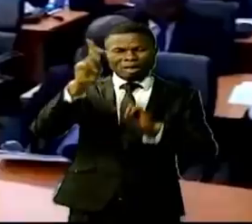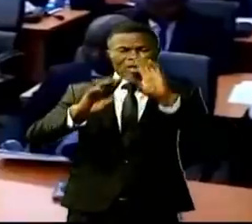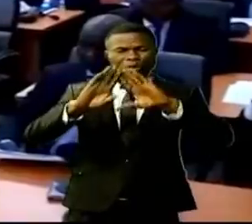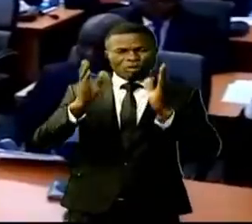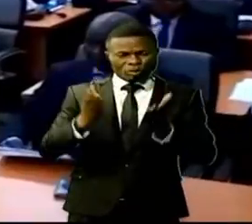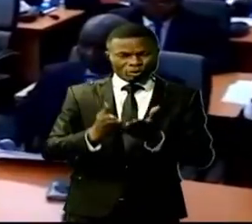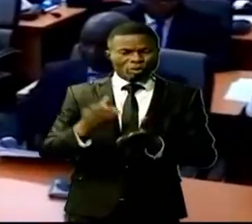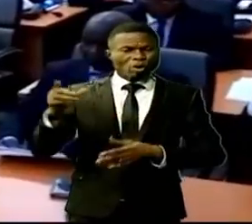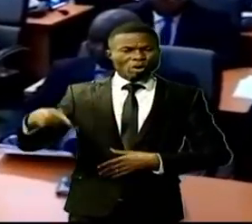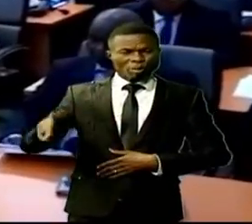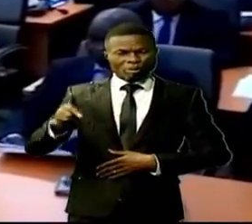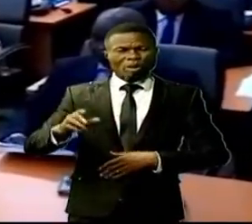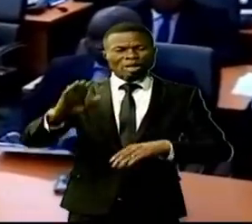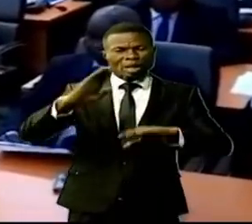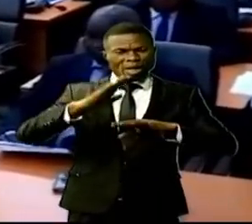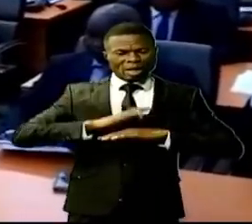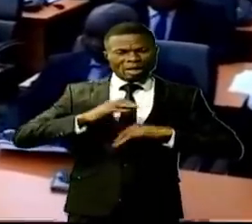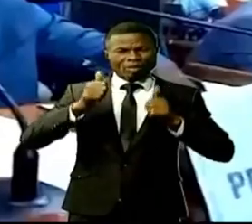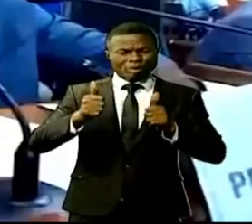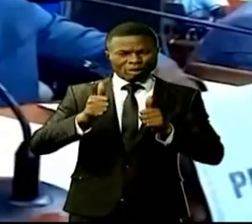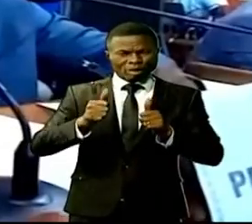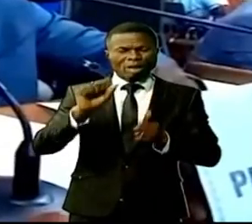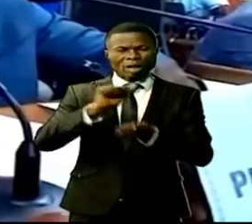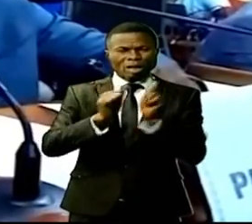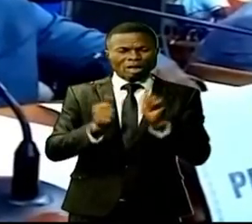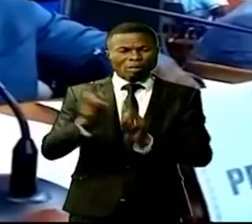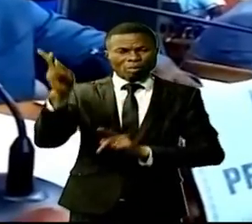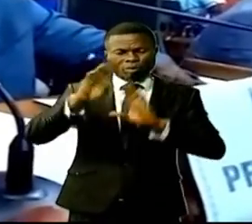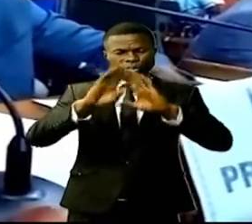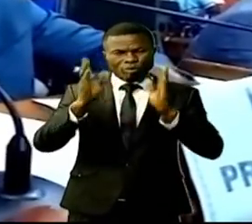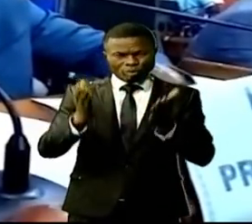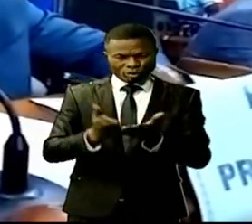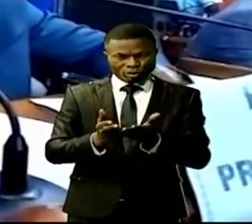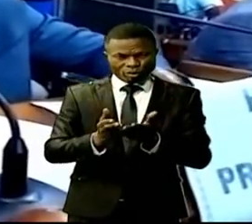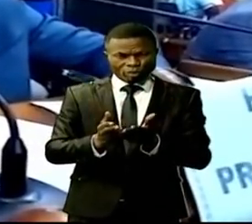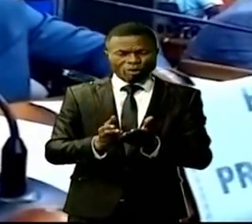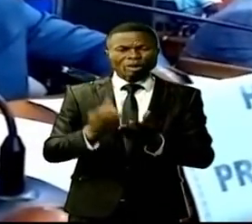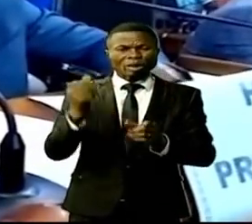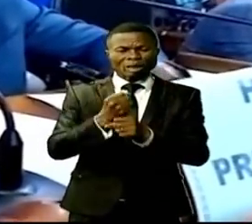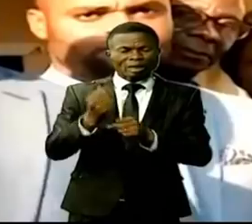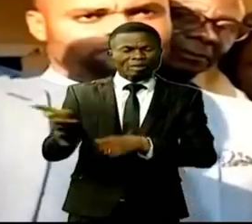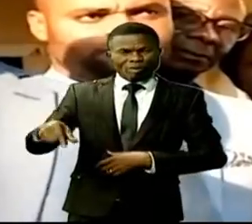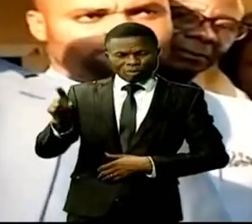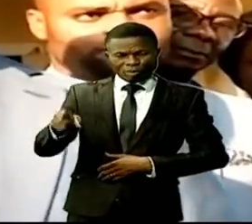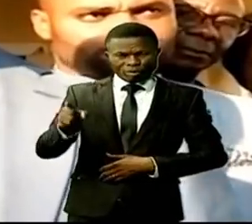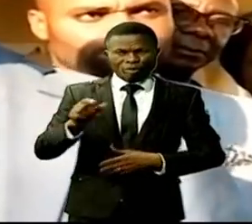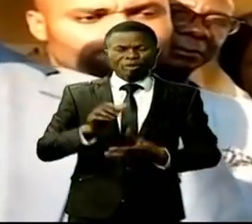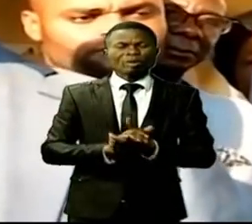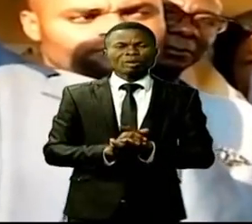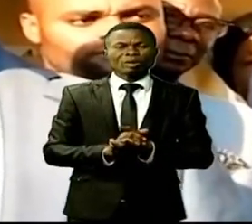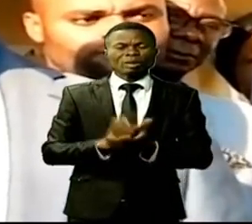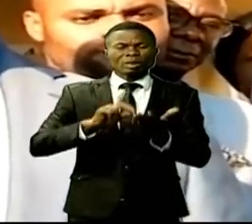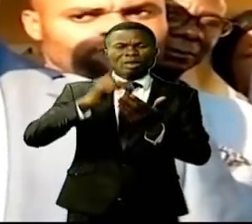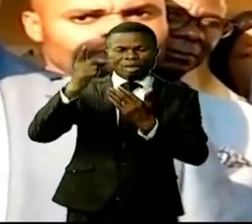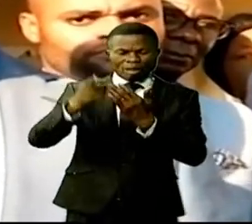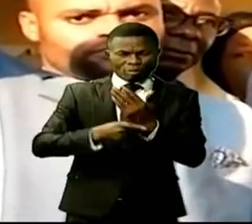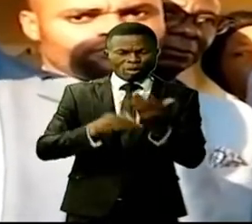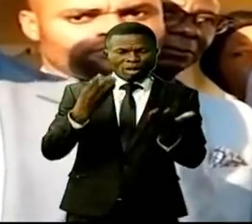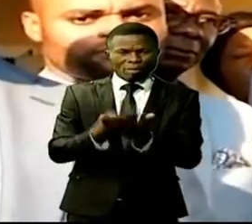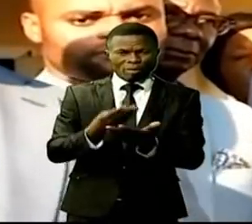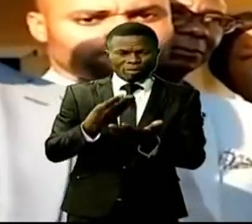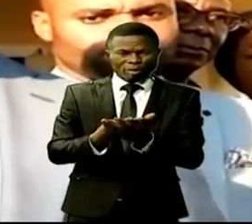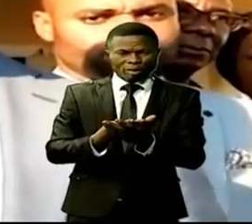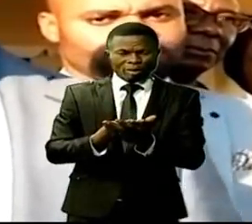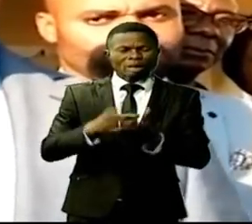qui veulent répondre positivement aux desiderata de ses électeurs via l'exécutif provincial. Ce projet de